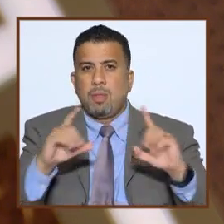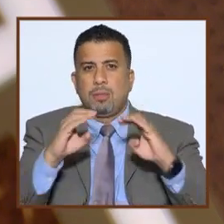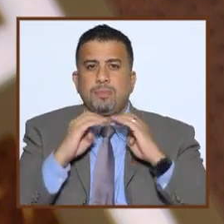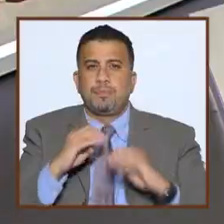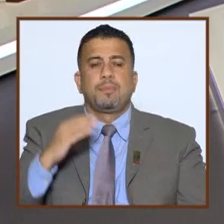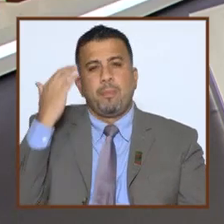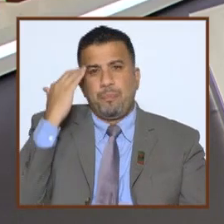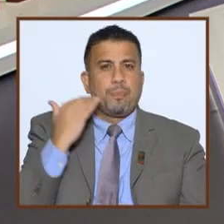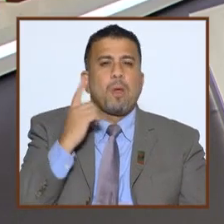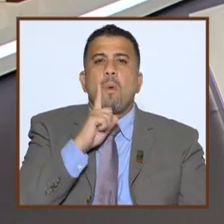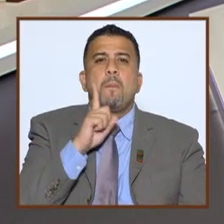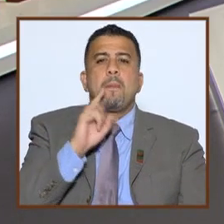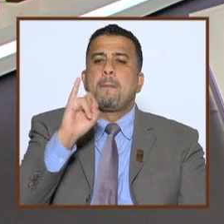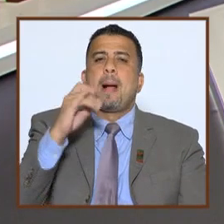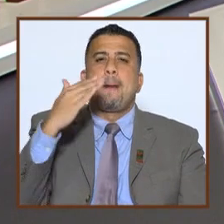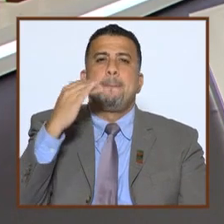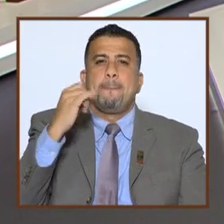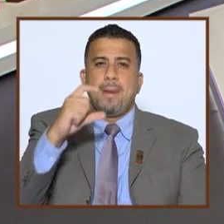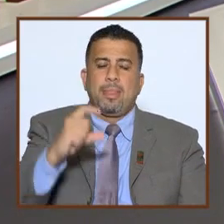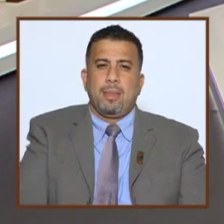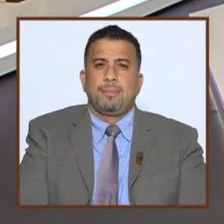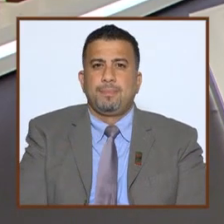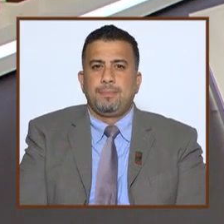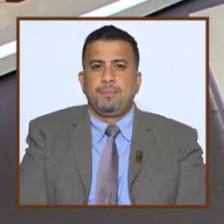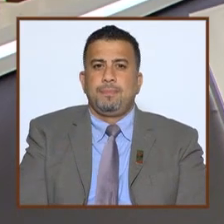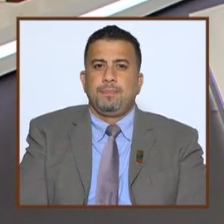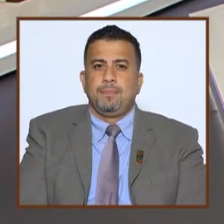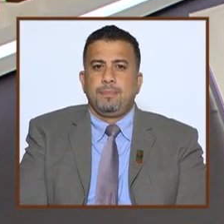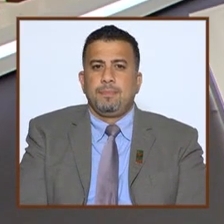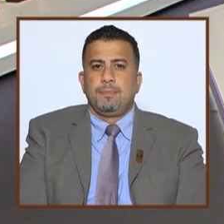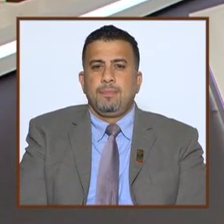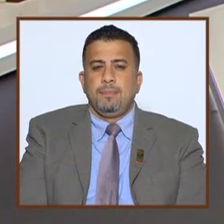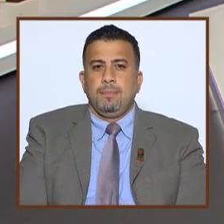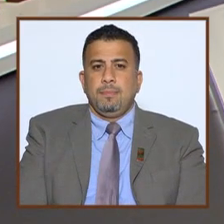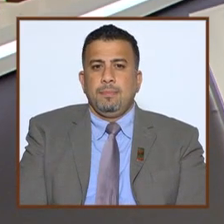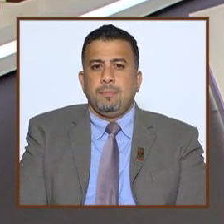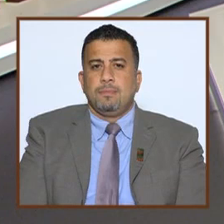تفضل يا ام محمد وعليكم السلام ورحمه الله